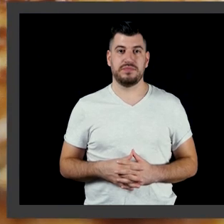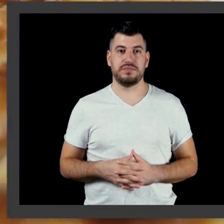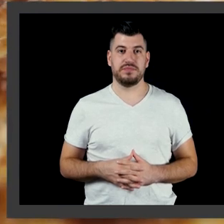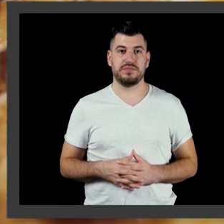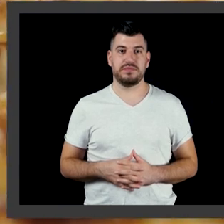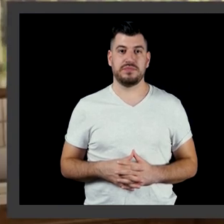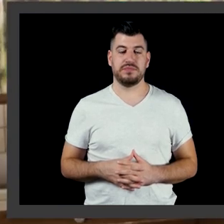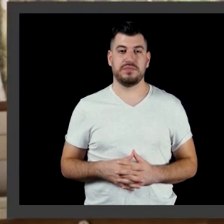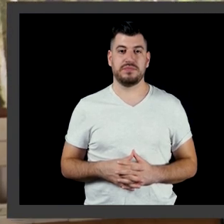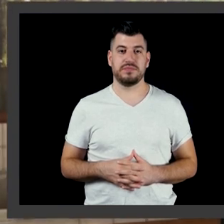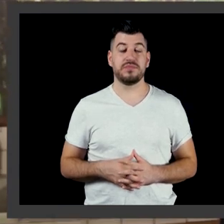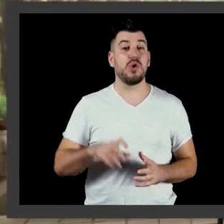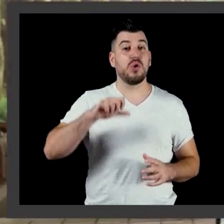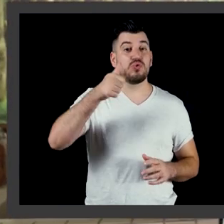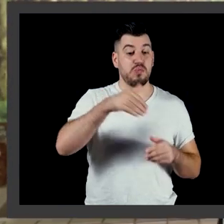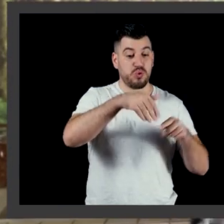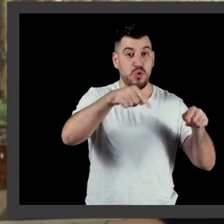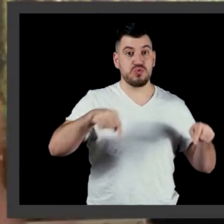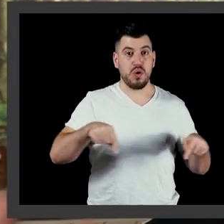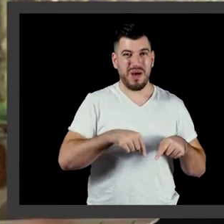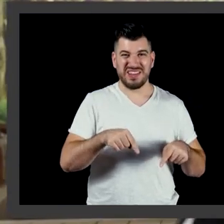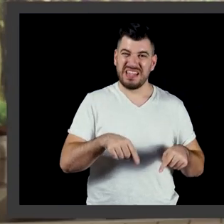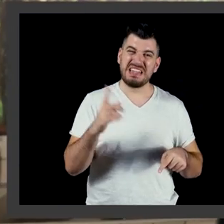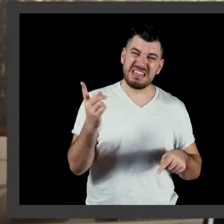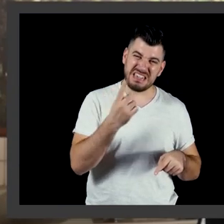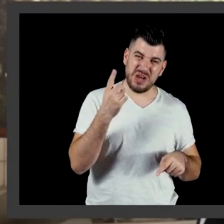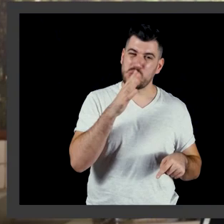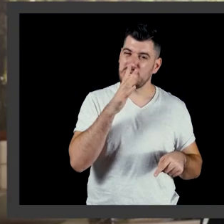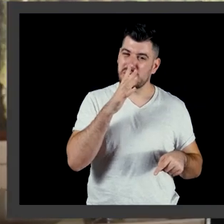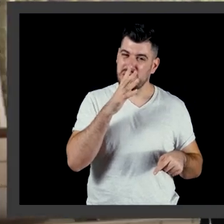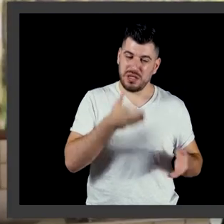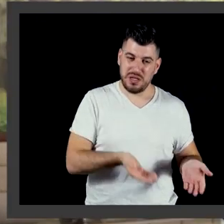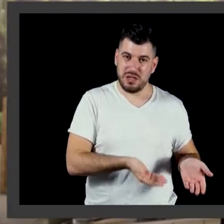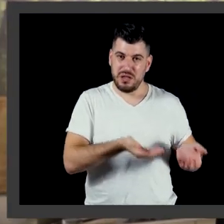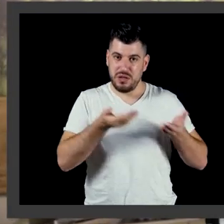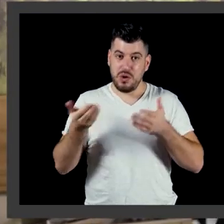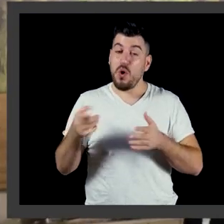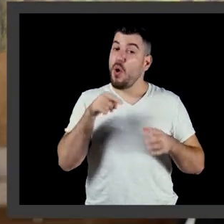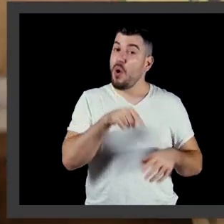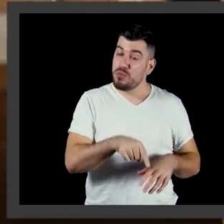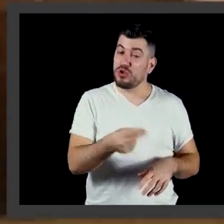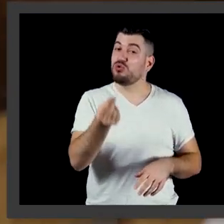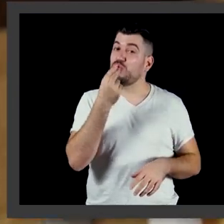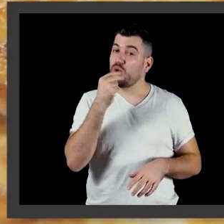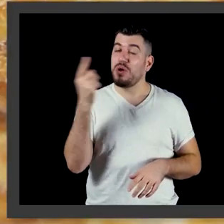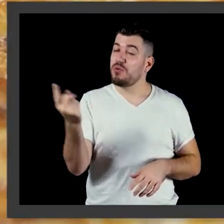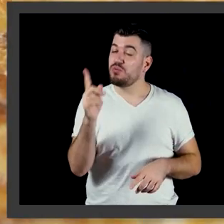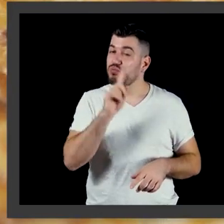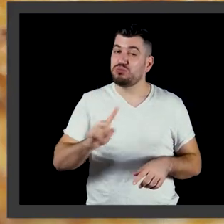Το πρώτο κομμάτι δεν θα βγει πάρα πολύ ωραίο, συνήθως, οπότε το κρατάει πάντα μα πάντα ο σεφ.